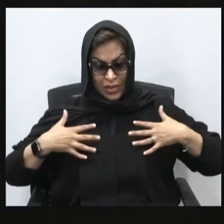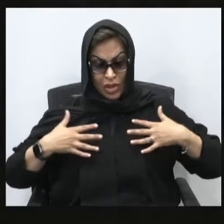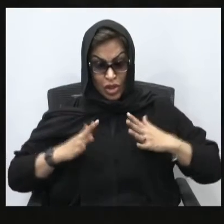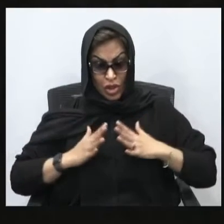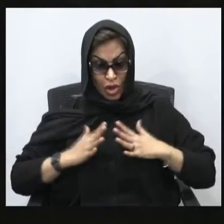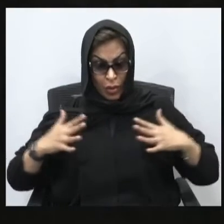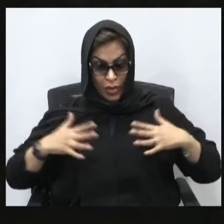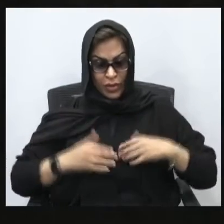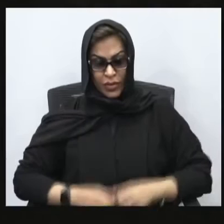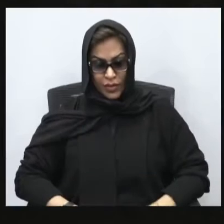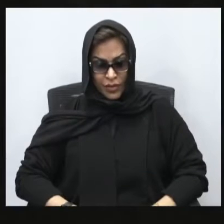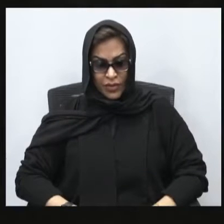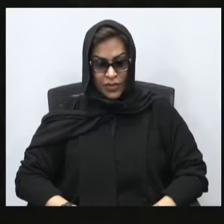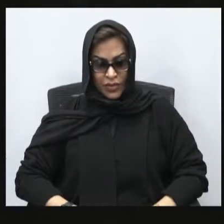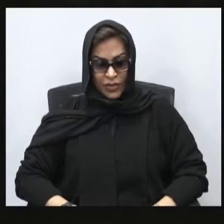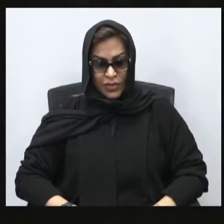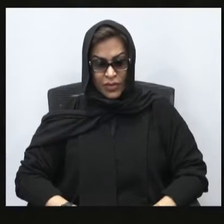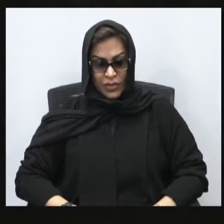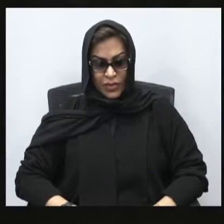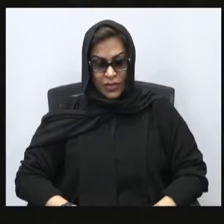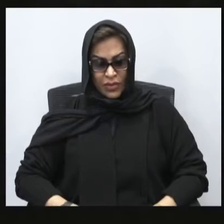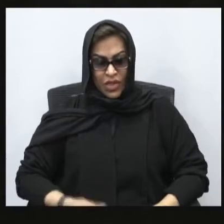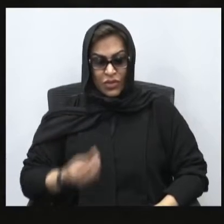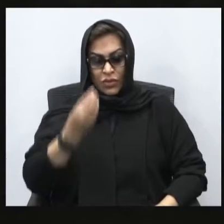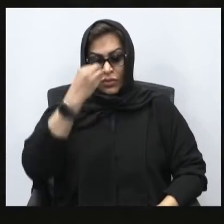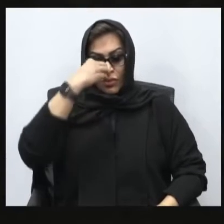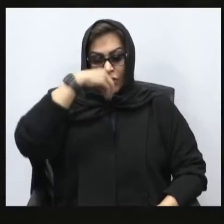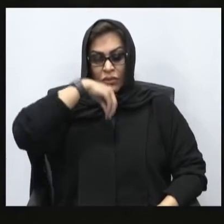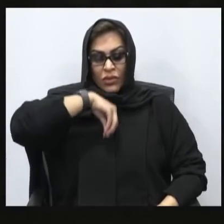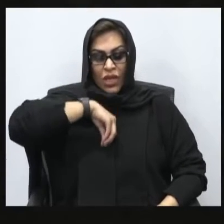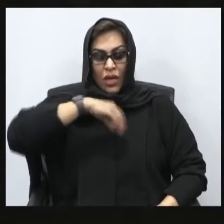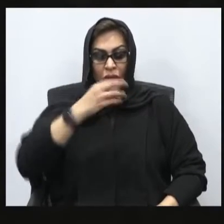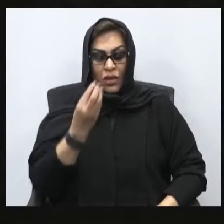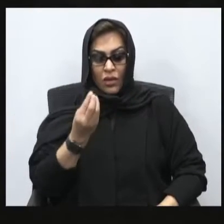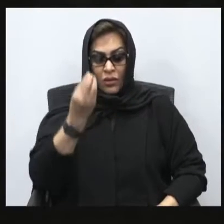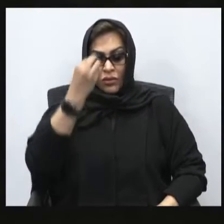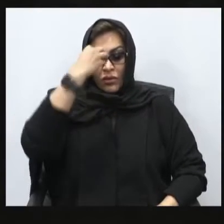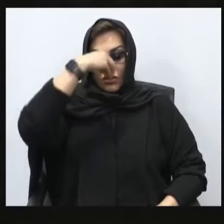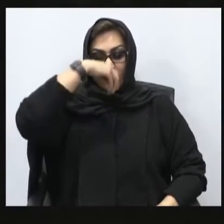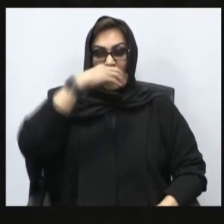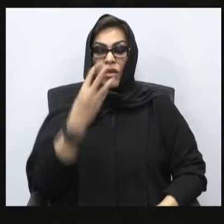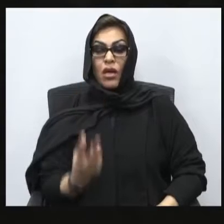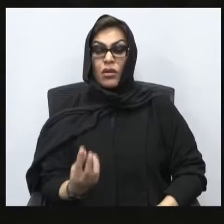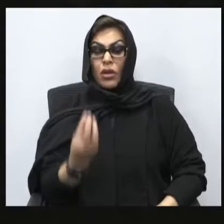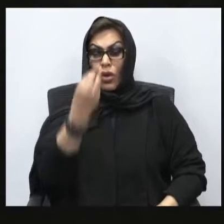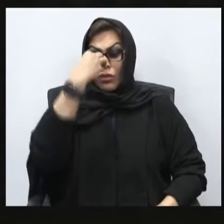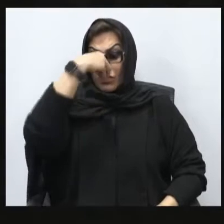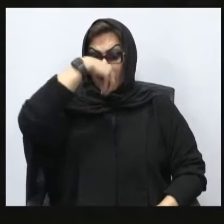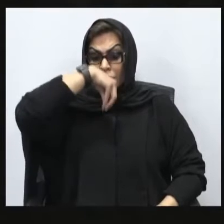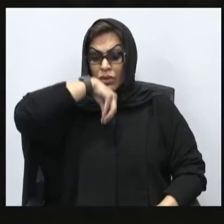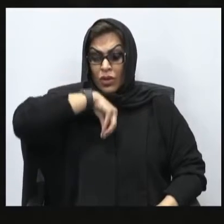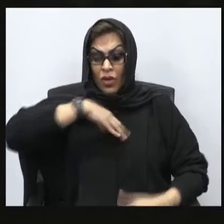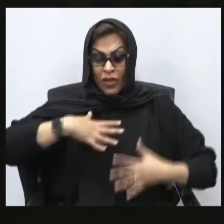حجم التجويف الصدري بالتالي شهيق هو اذا انا اسحب كميه كبيره من الاكسجين